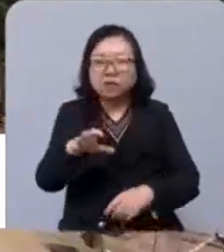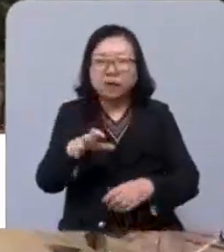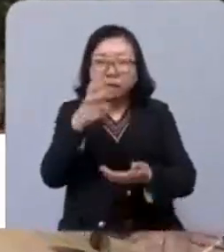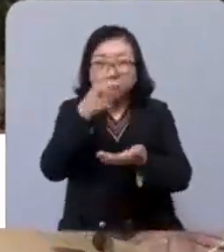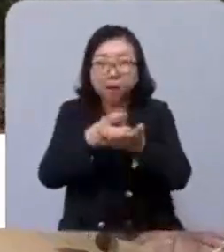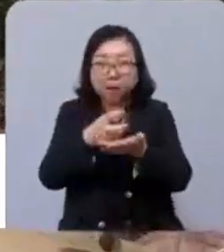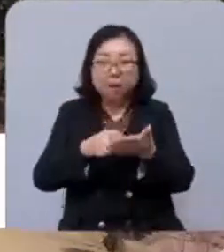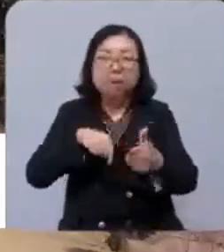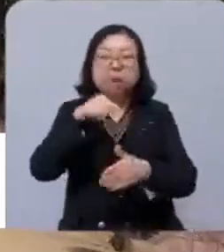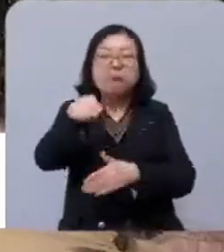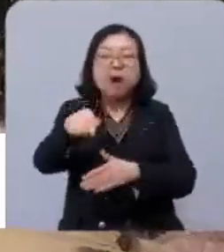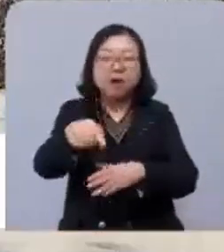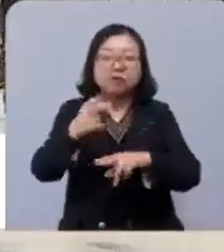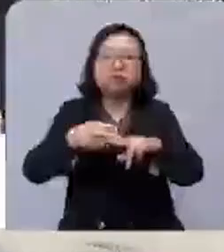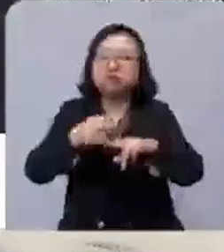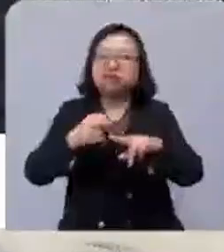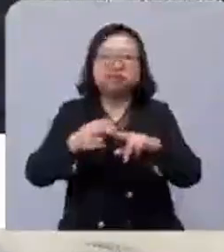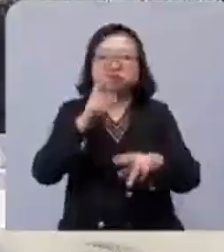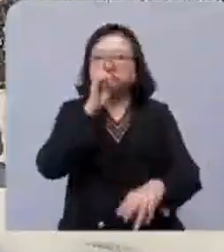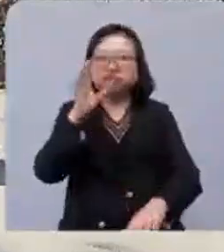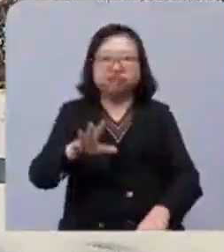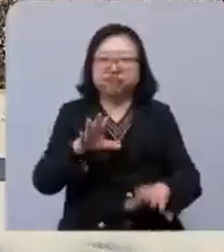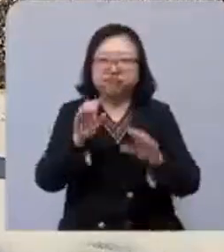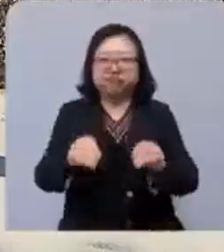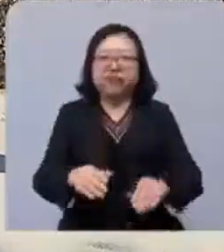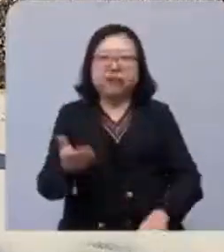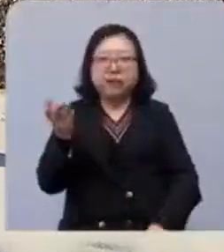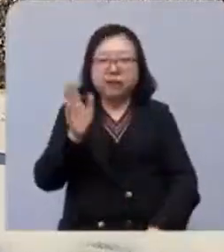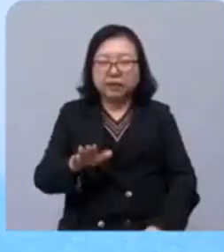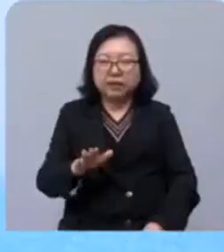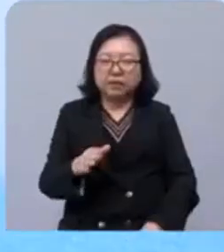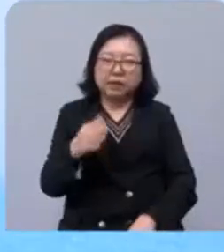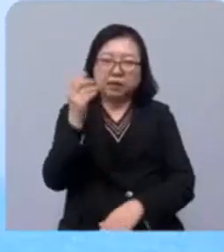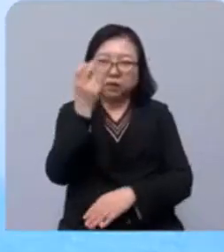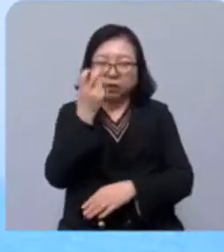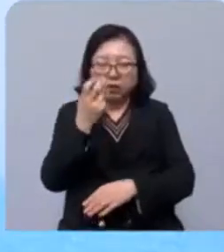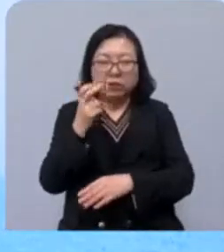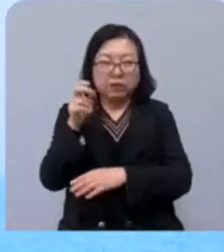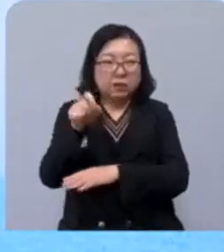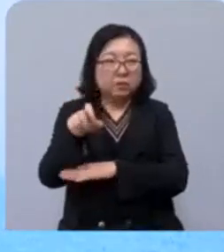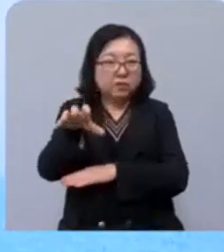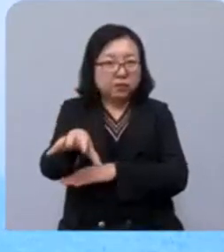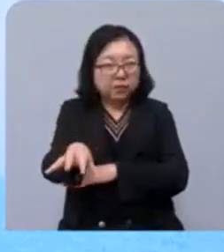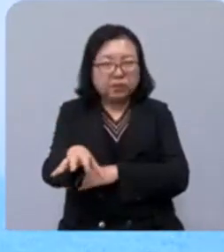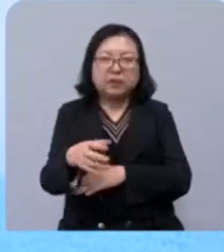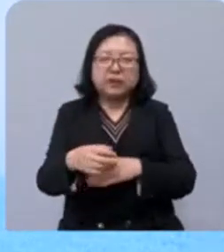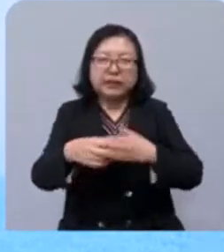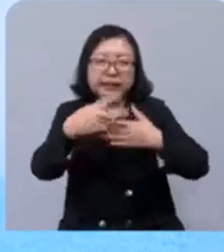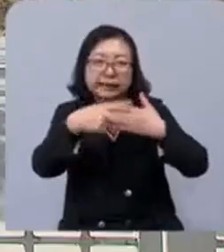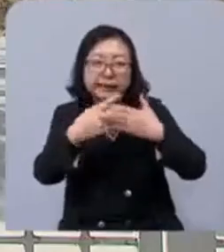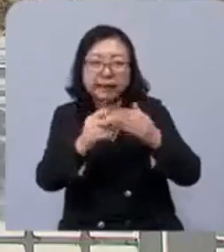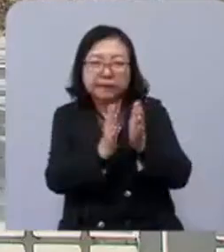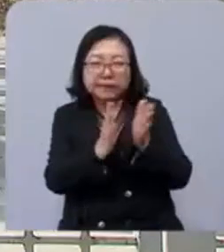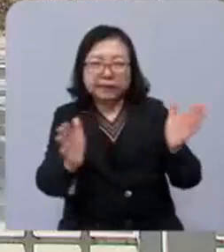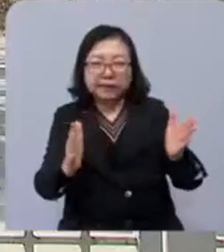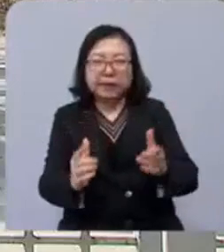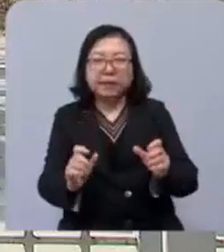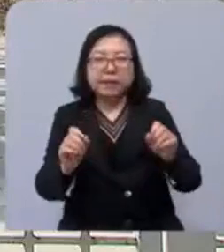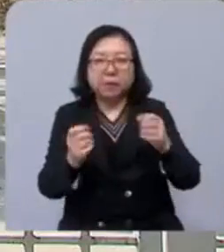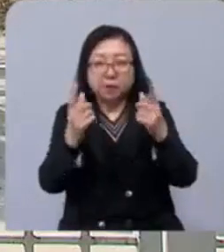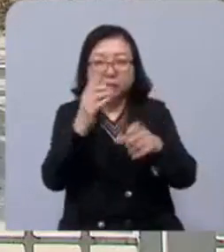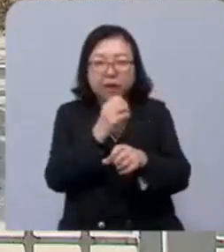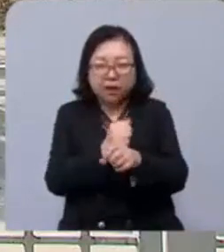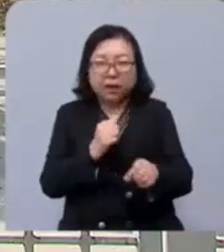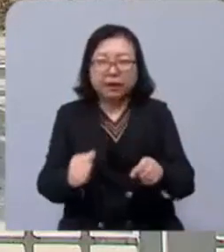행위가 금지되 있습니다 하지만 청남대 관리 사업소는 드라마 공개 시기에 맞춰 시설 홍보차 스스로